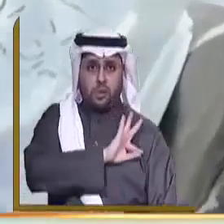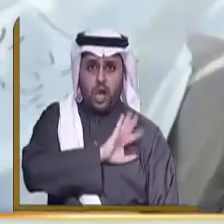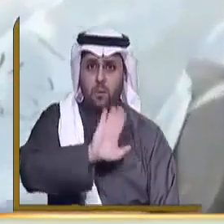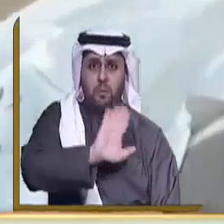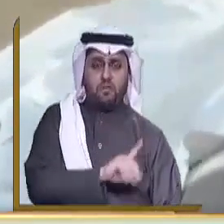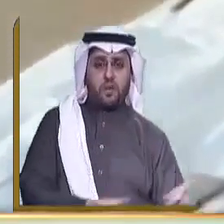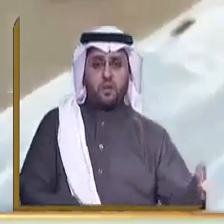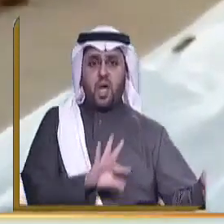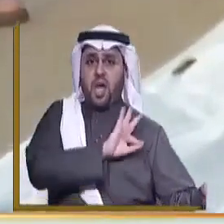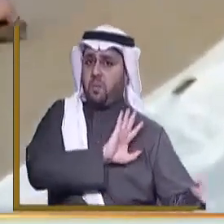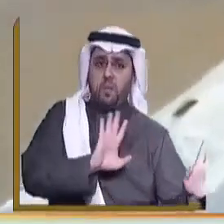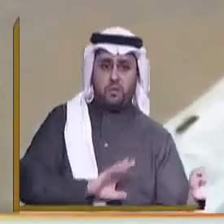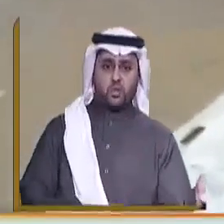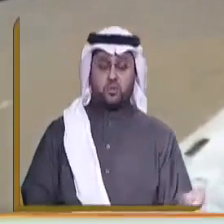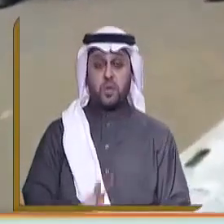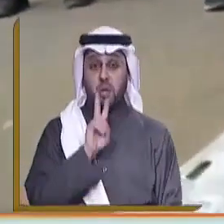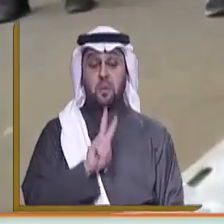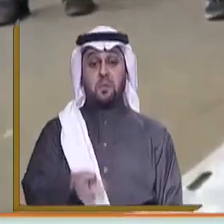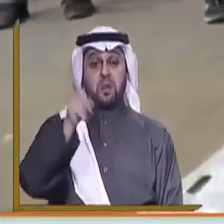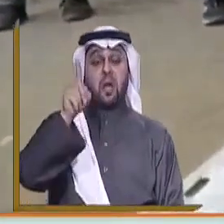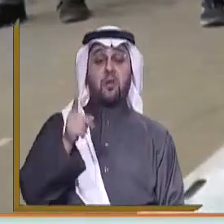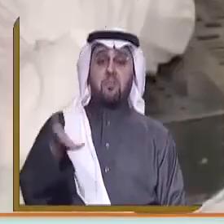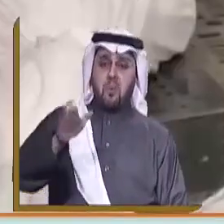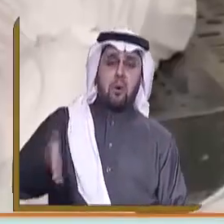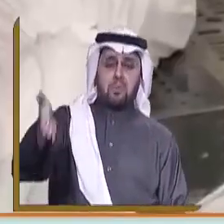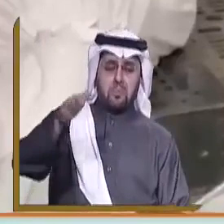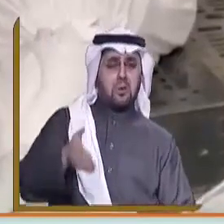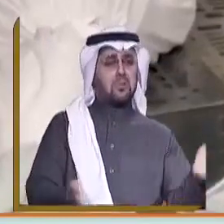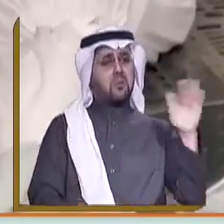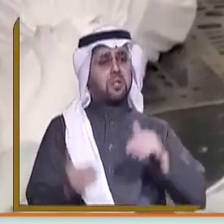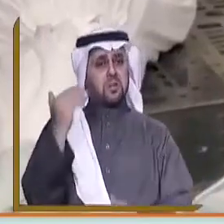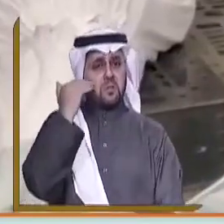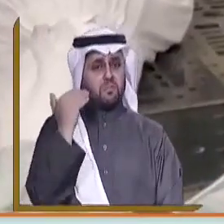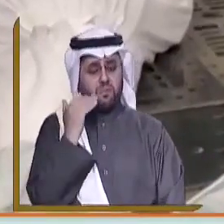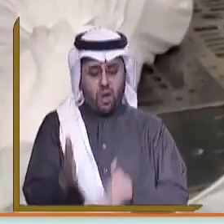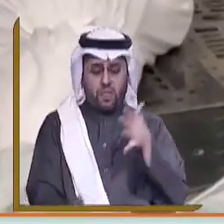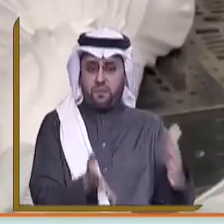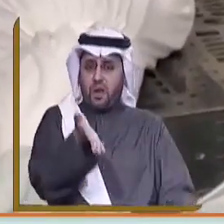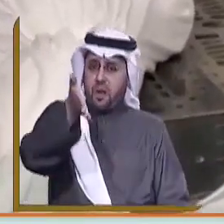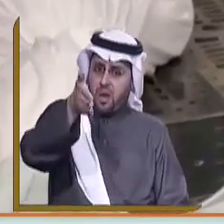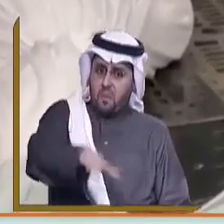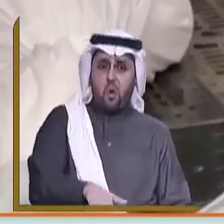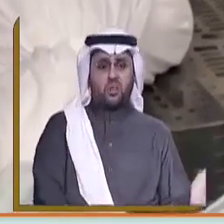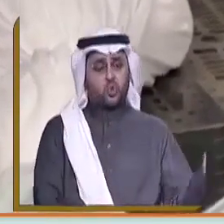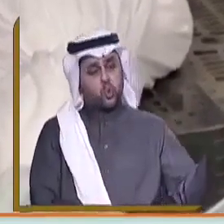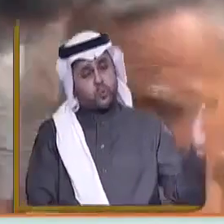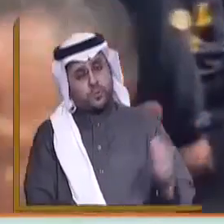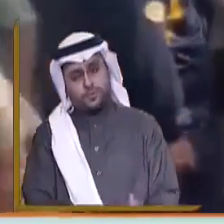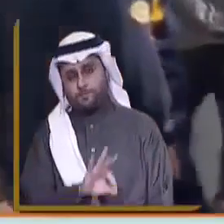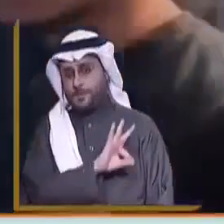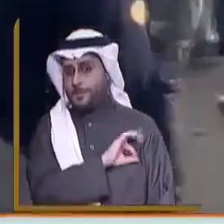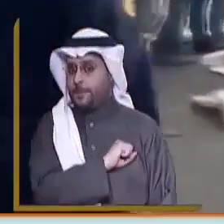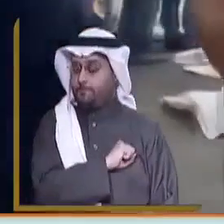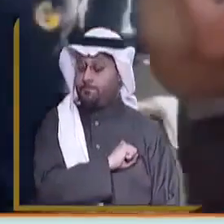100 الف بين قتيل وجريح معظمهم من النساء والاطفال وفق اخر حصيله لوزاره